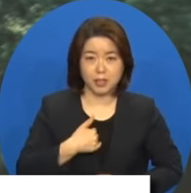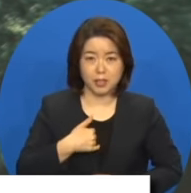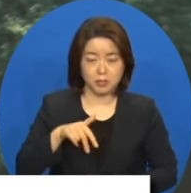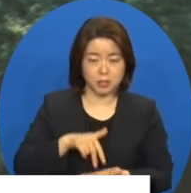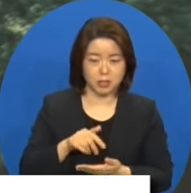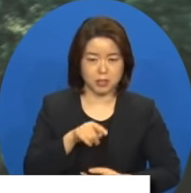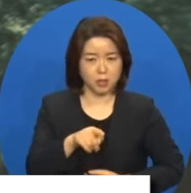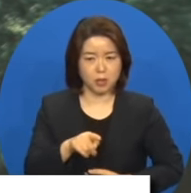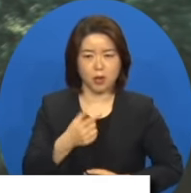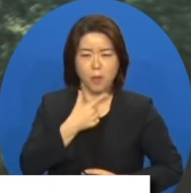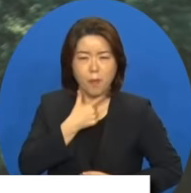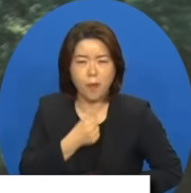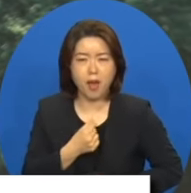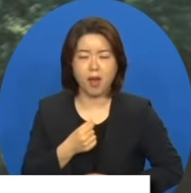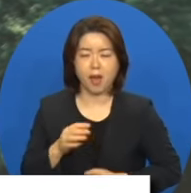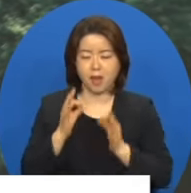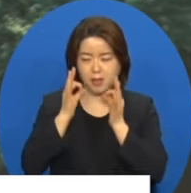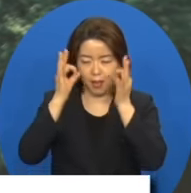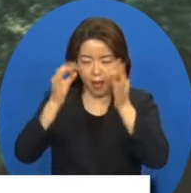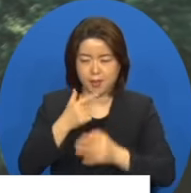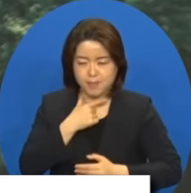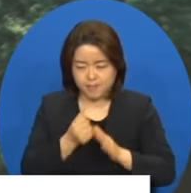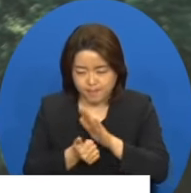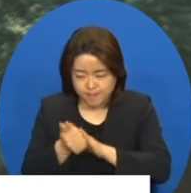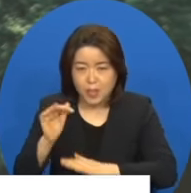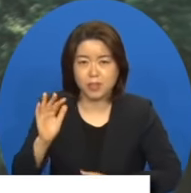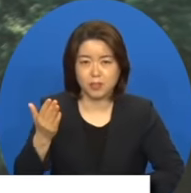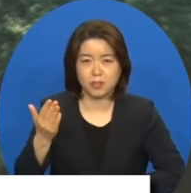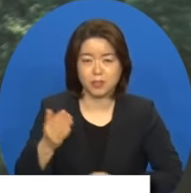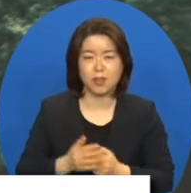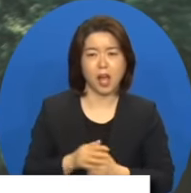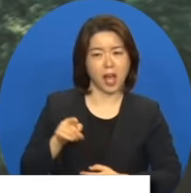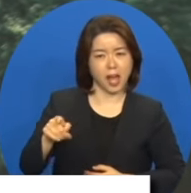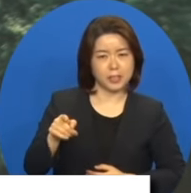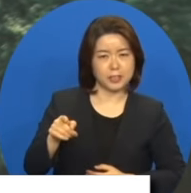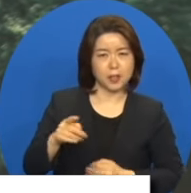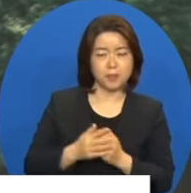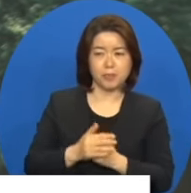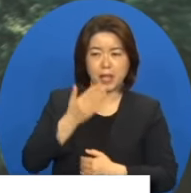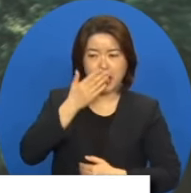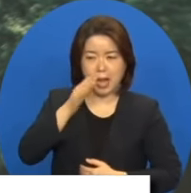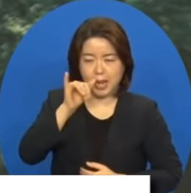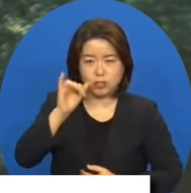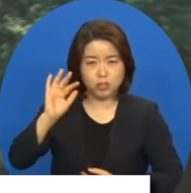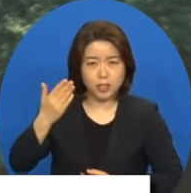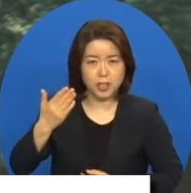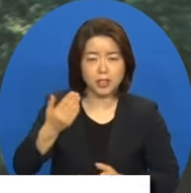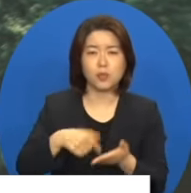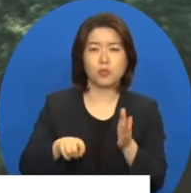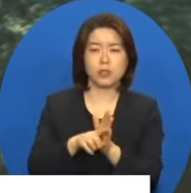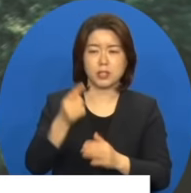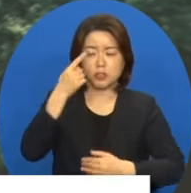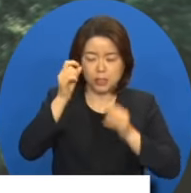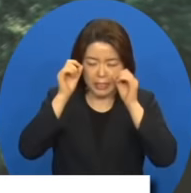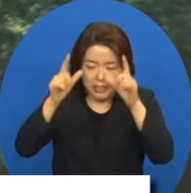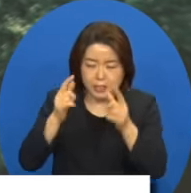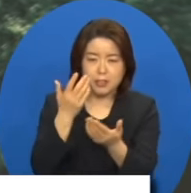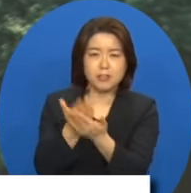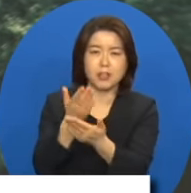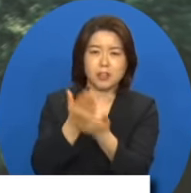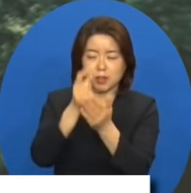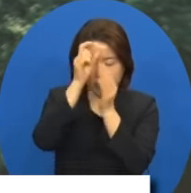그것은 갈망이고 간절한 소원이고 그리고 그것을 알 수 있게 되기를 위해서 눈이 뜨이게